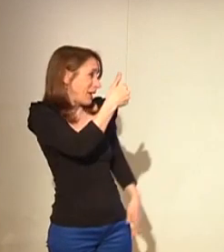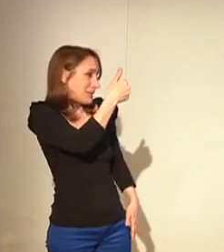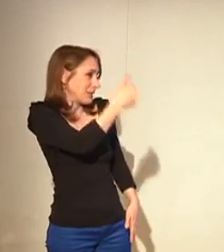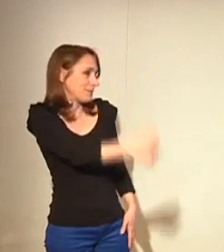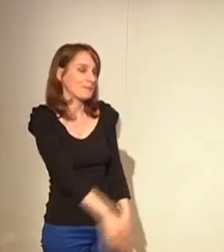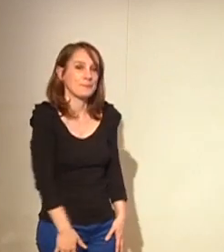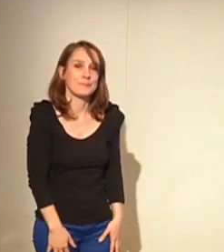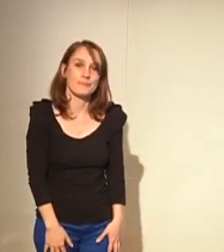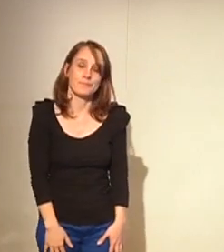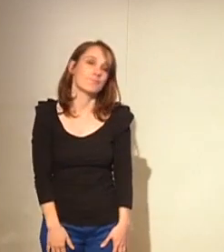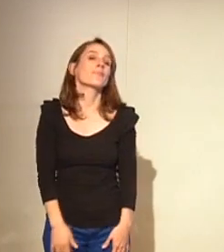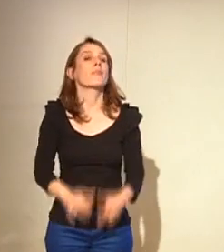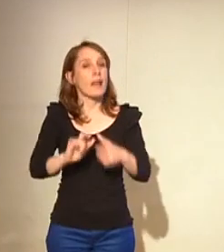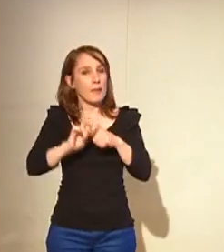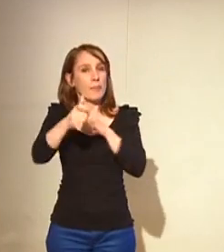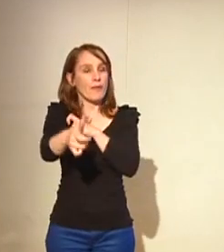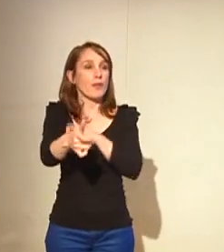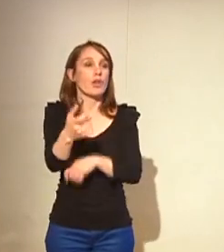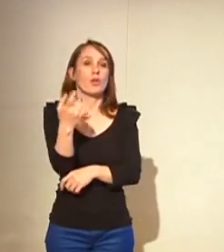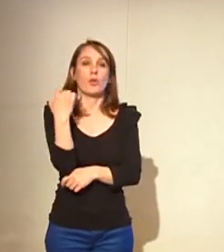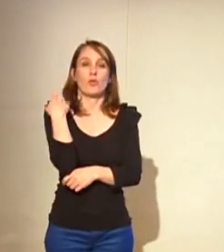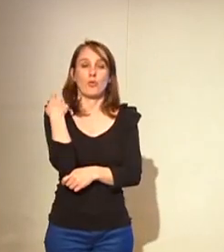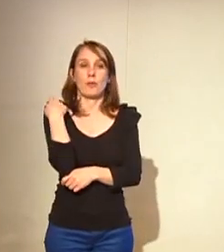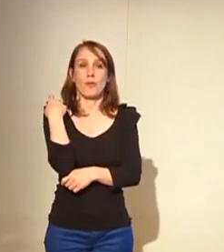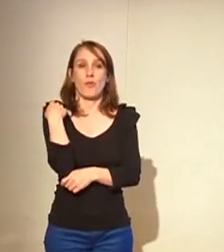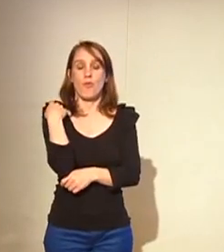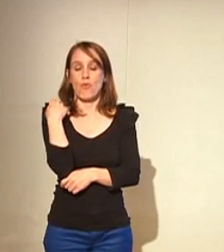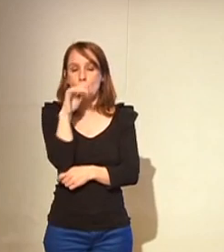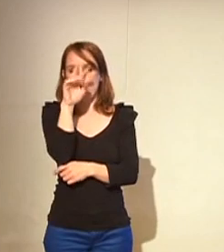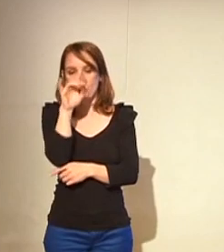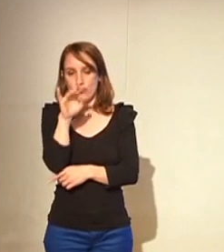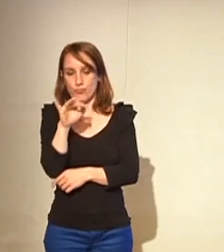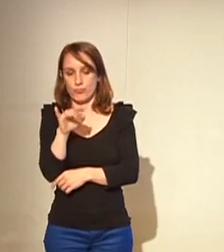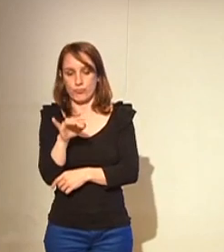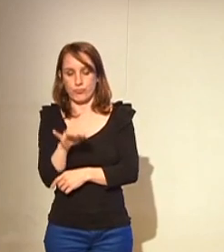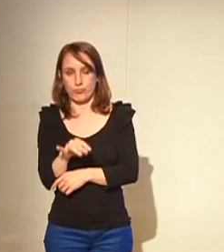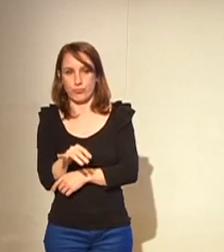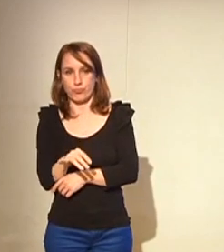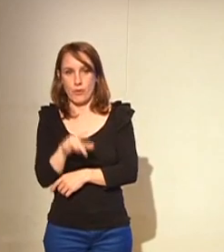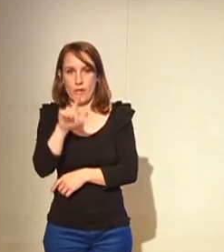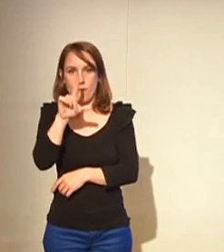allez nous pouvons passer à délibération tac tac tac euh